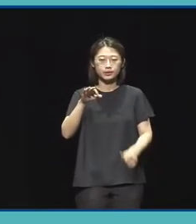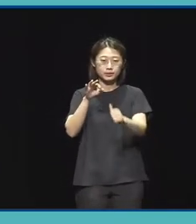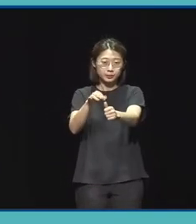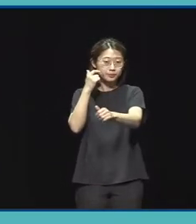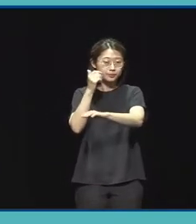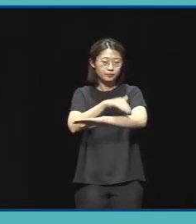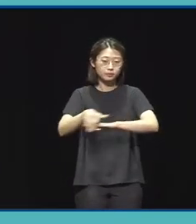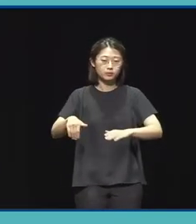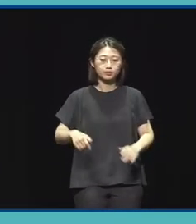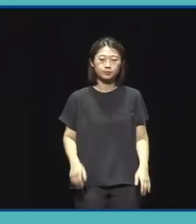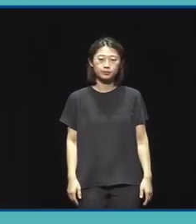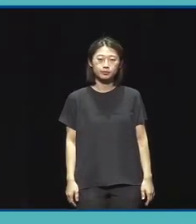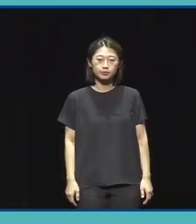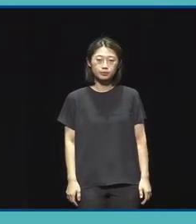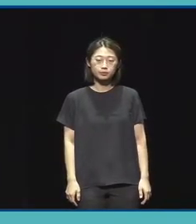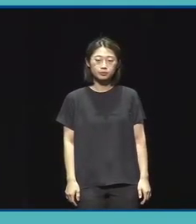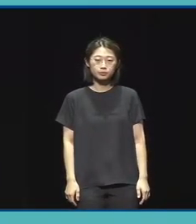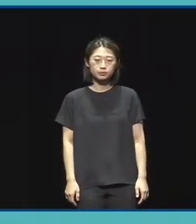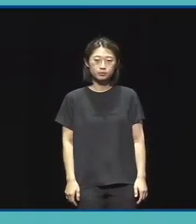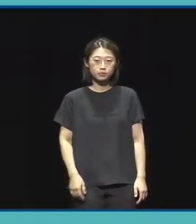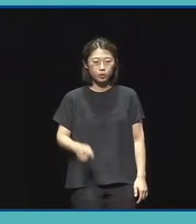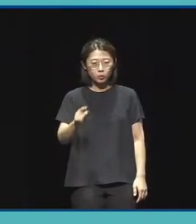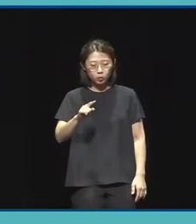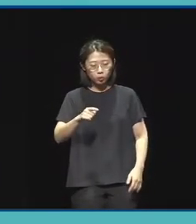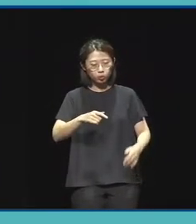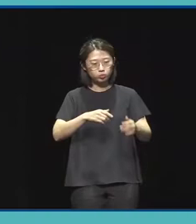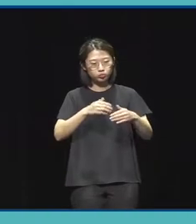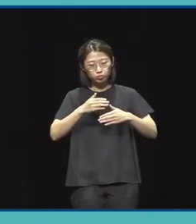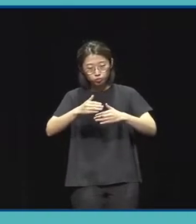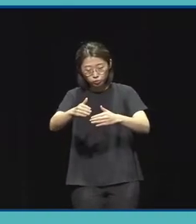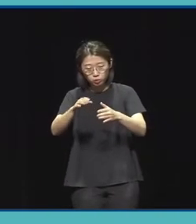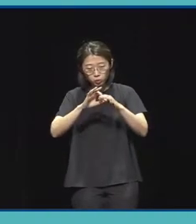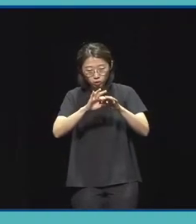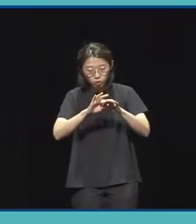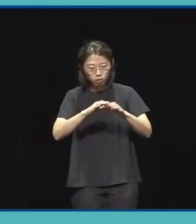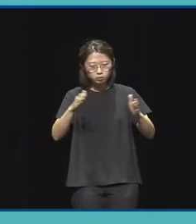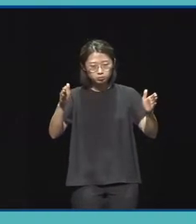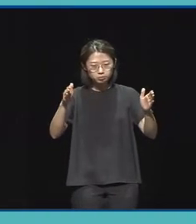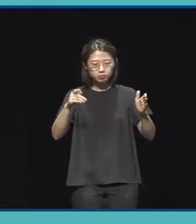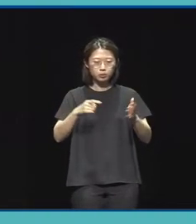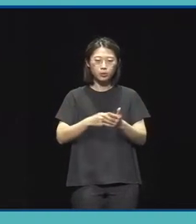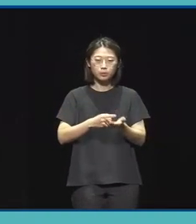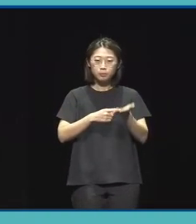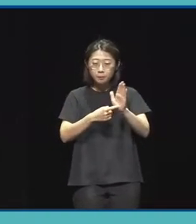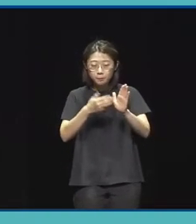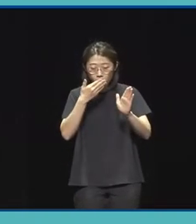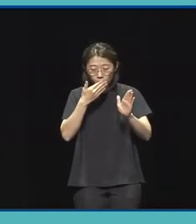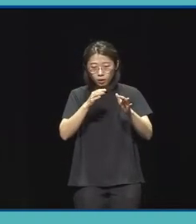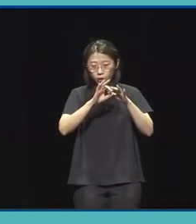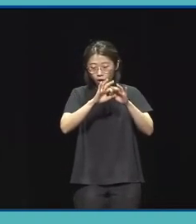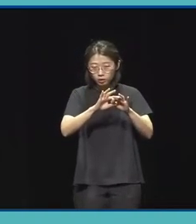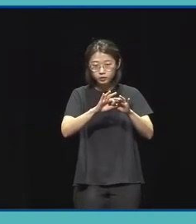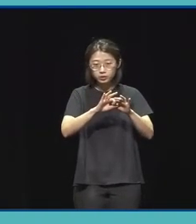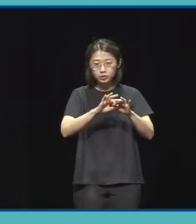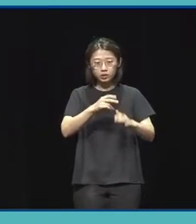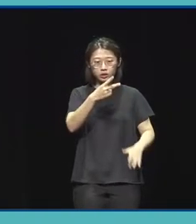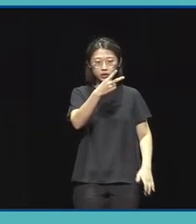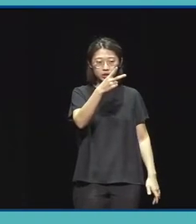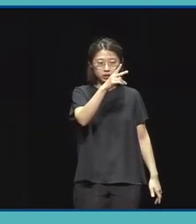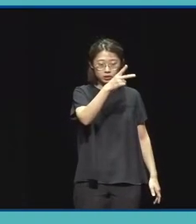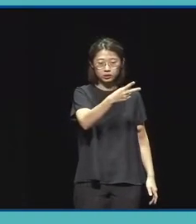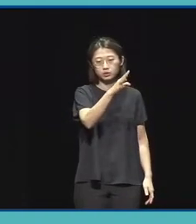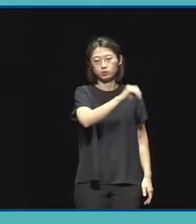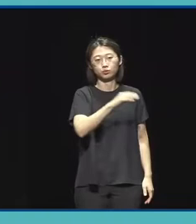다만 본 공연은 작품의 제작 규모 예술적 심사 규정들을 준거해서 저희가 최대 2억부터